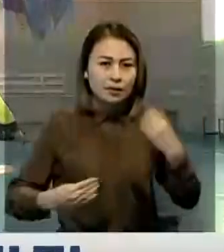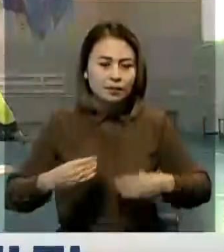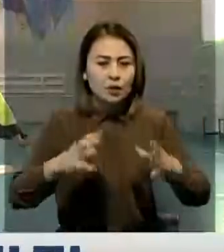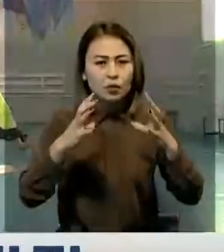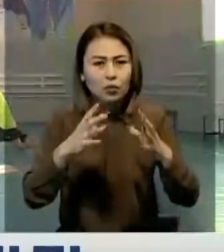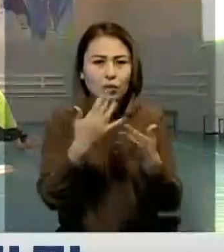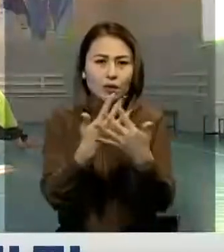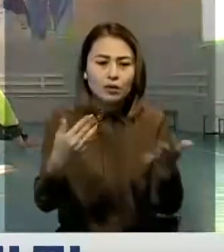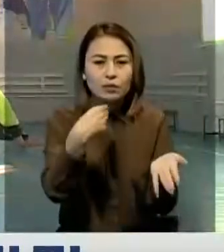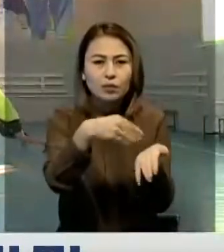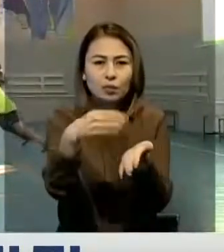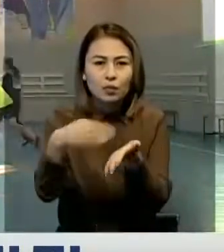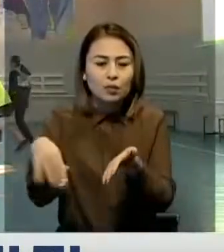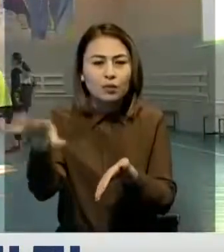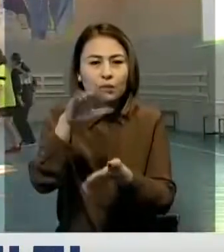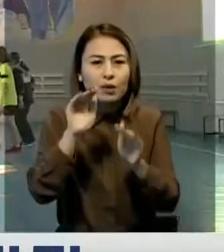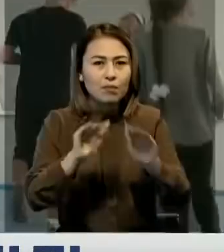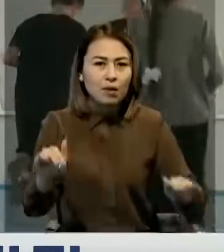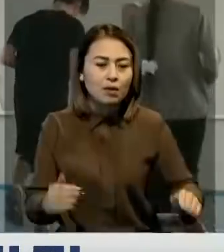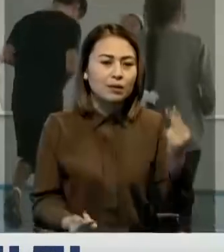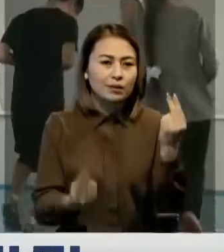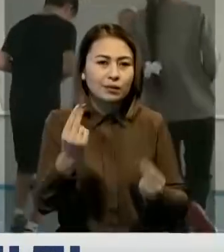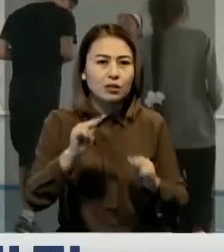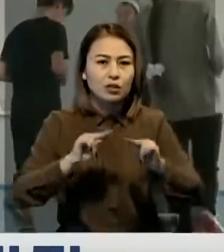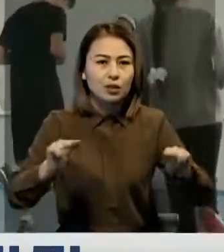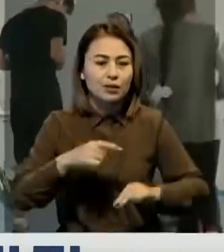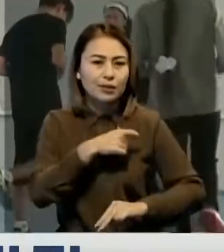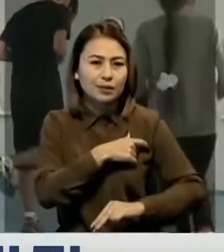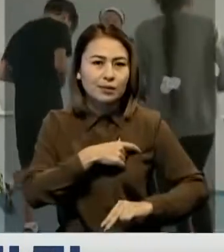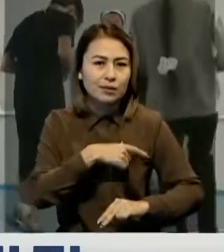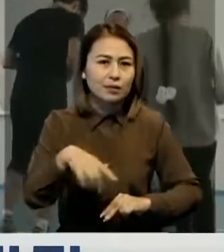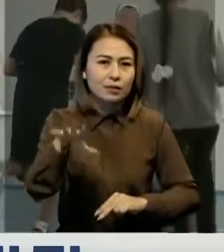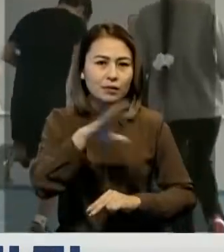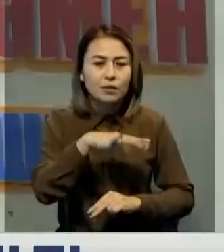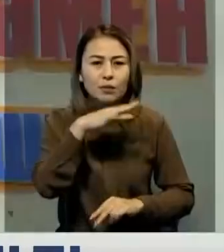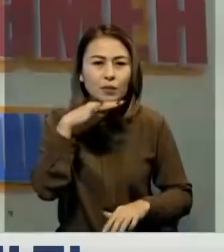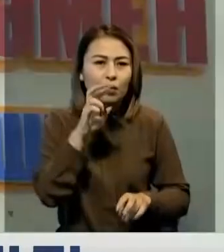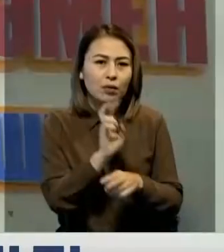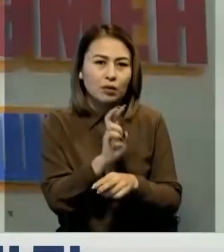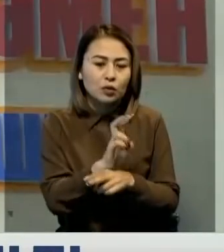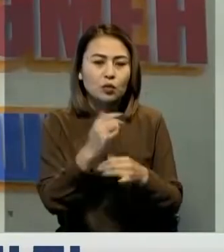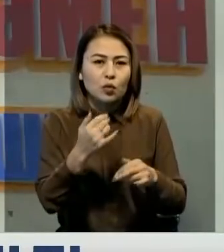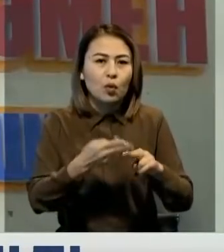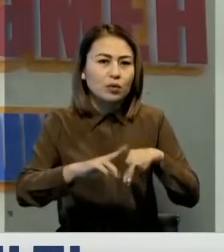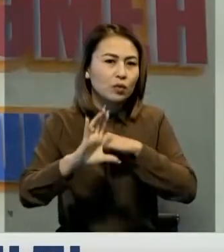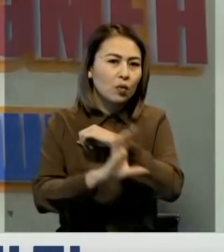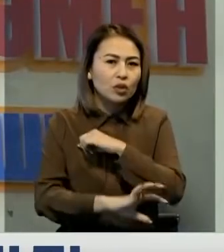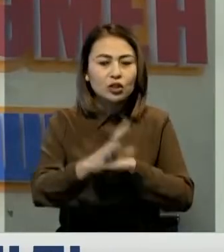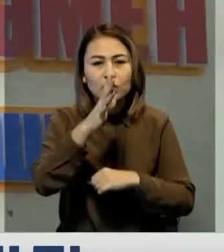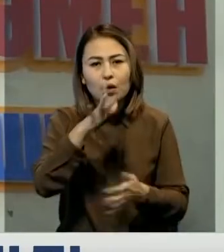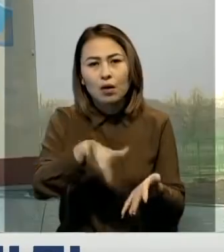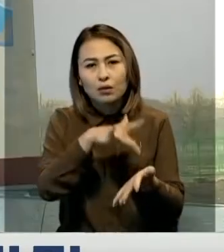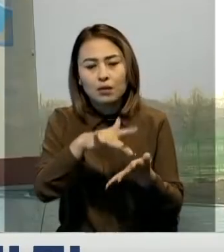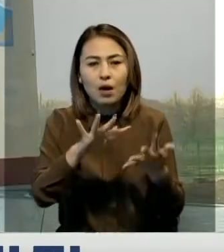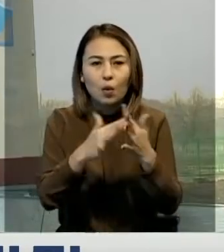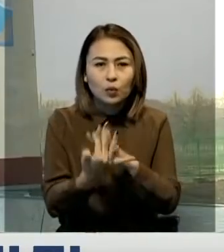қолы жетіп, ойынның қызығына батқан балаларды жаттықтырушылар үйлеріне әрең қайтарамыз дейді. Жалпы соңғы жылдары қаладан көрі ауылдағы